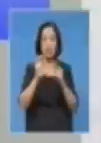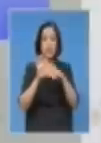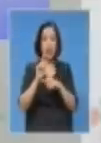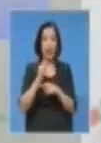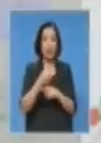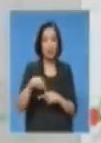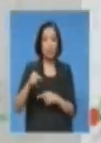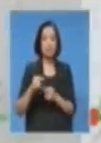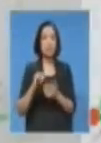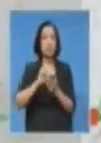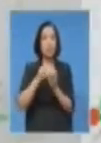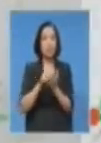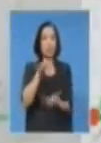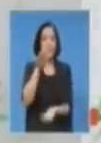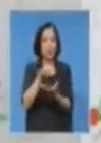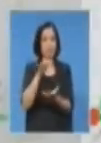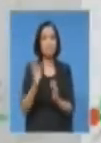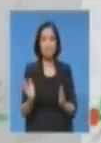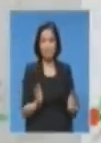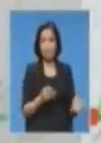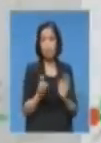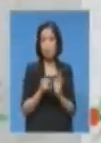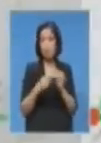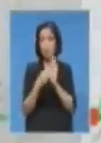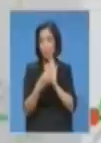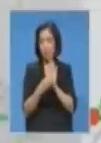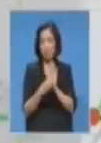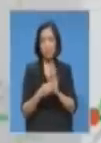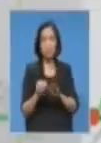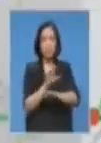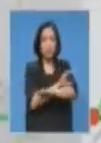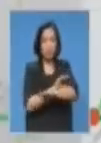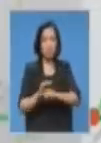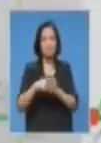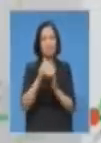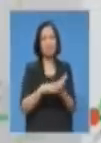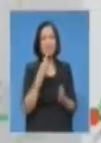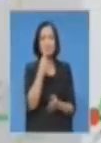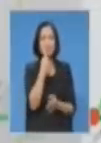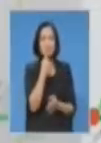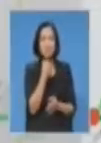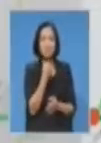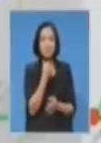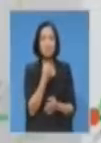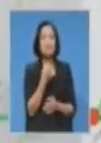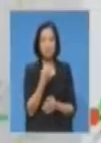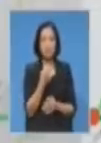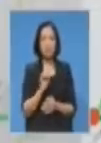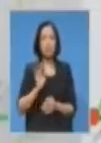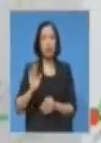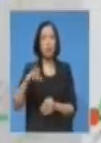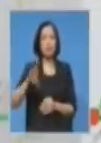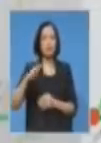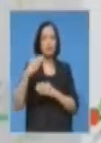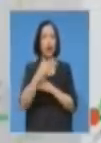วนสุดท้ายในกรุงเทพมหานครก็จะเป็นรถไฟฟ้าสายสีแดงนะครับอันนี้ของการรถไฟแห่งประเทศไทยนะครับ